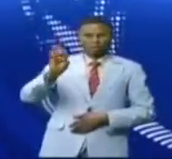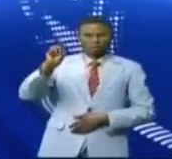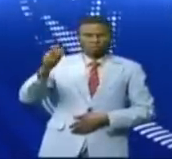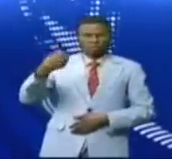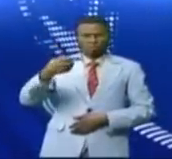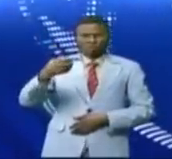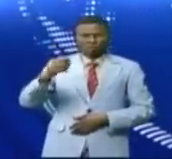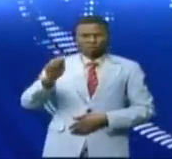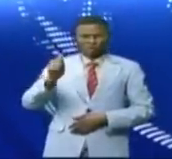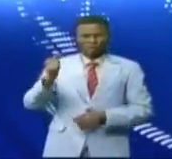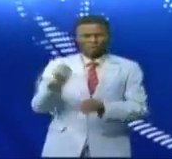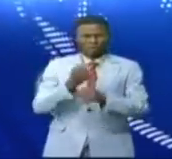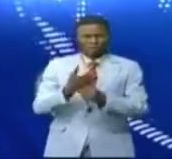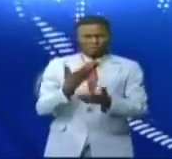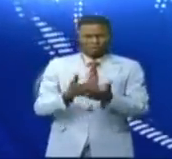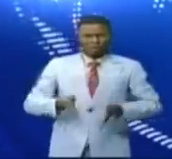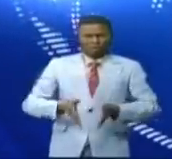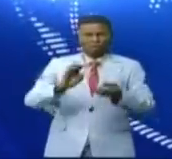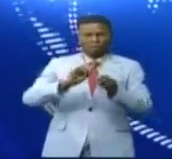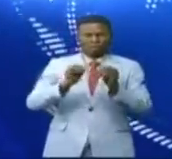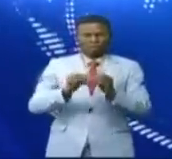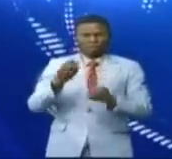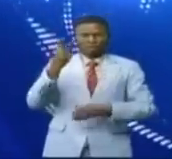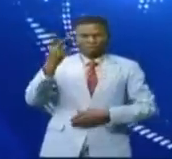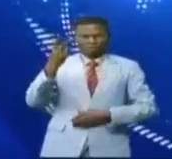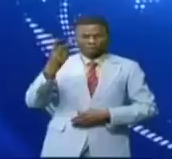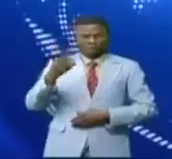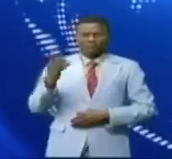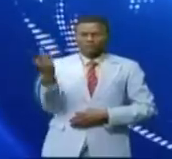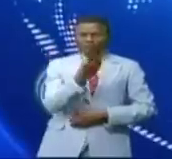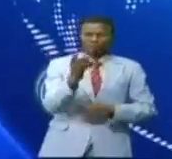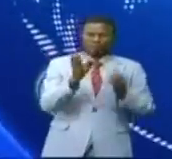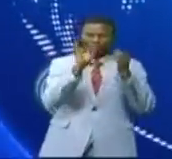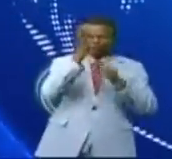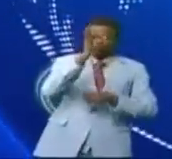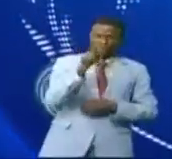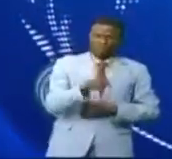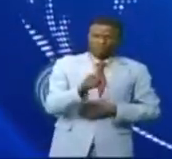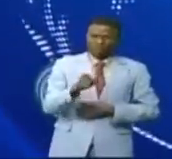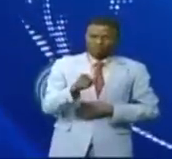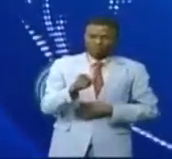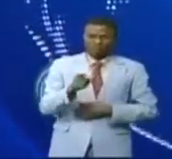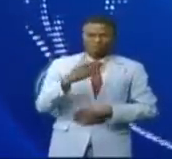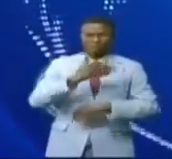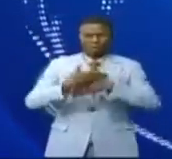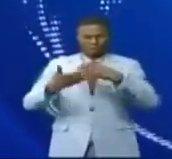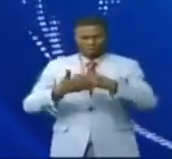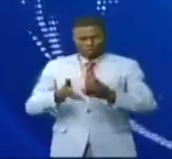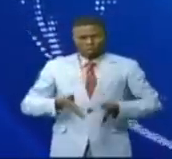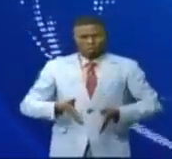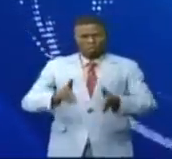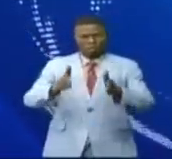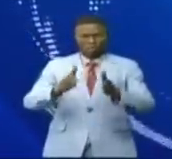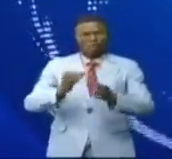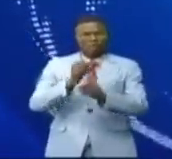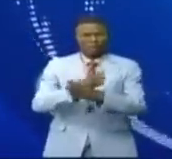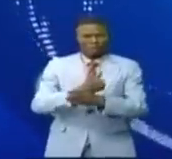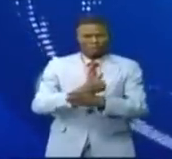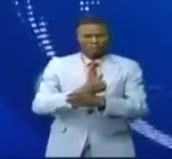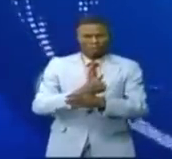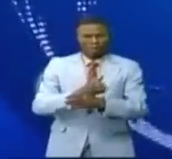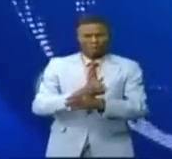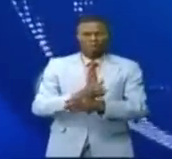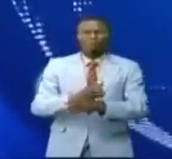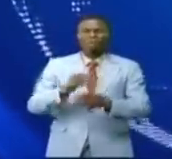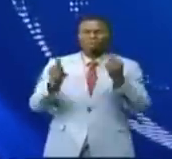sur la rn2 entre bilal ou billère et mwenga centre la réhabilitation de ce tronçon était assurée par l'entreprise minière